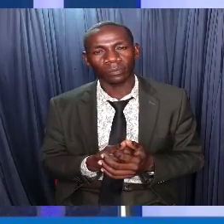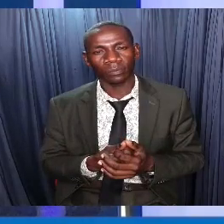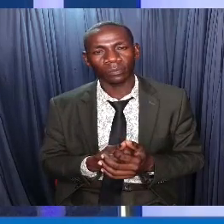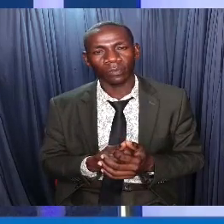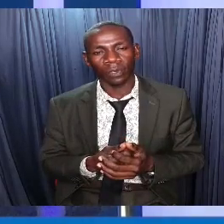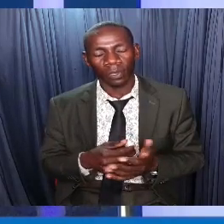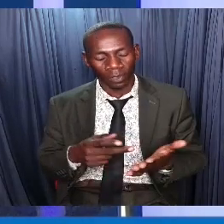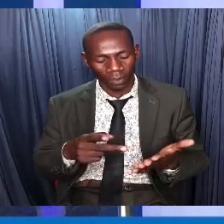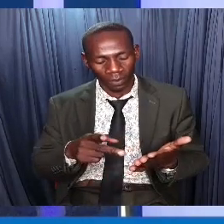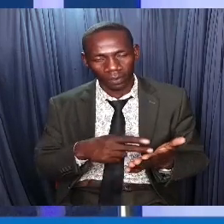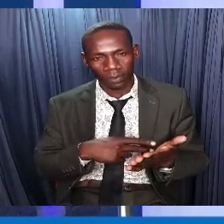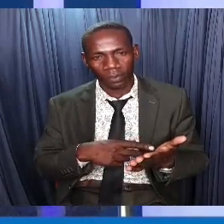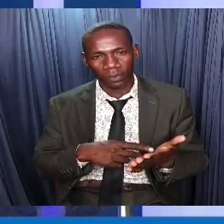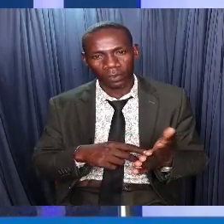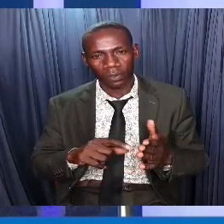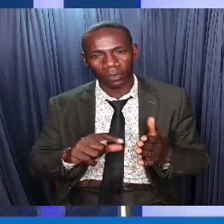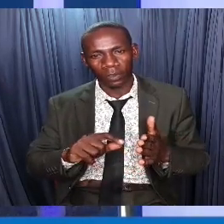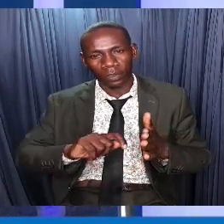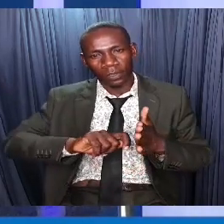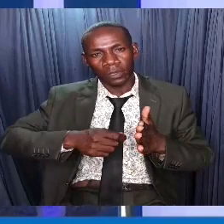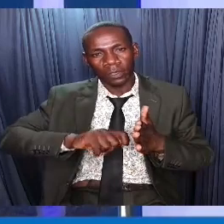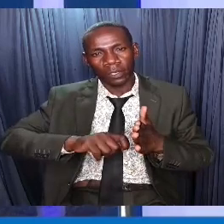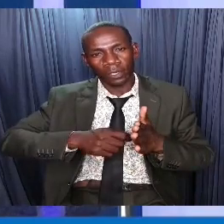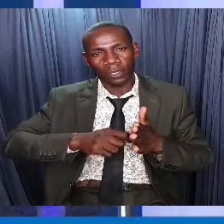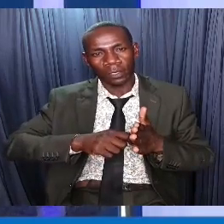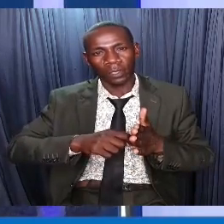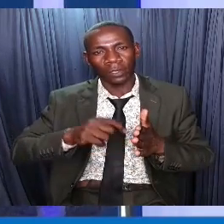That's right. Read for us. Genesis